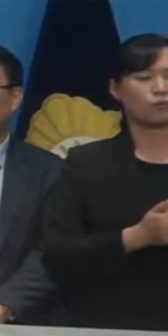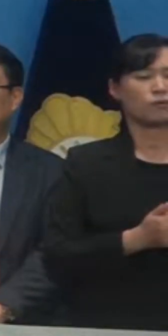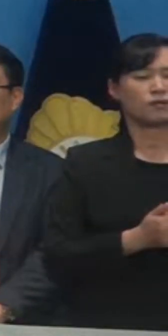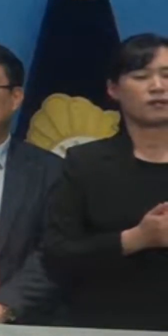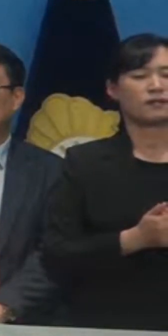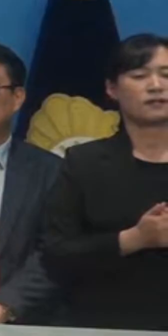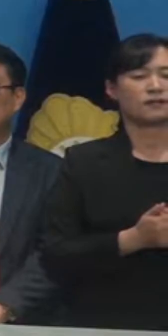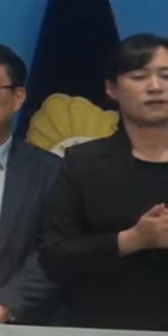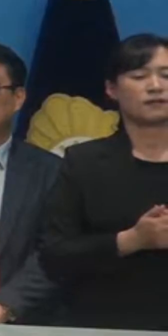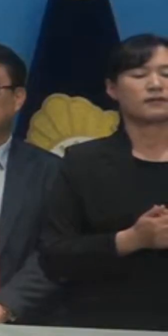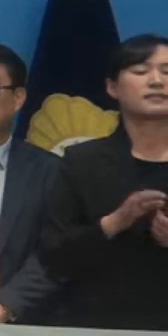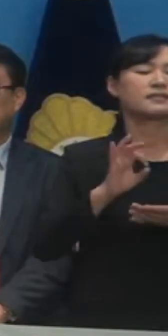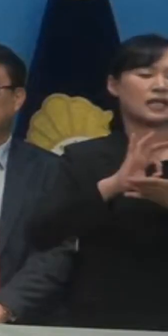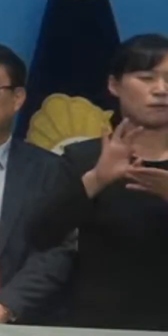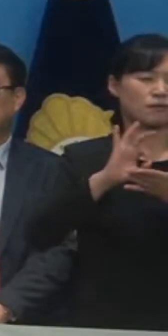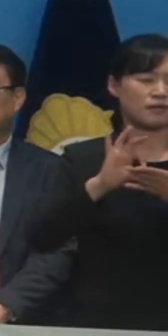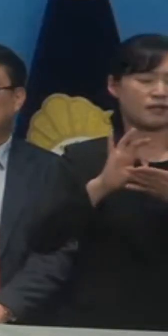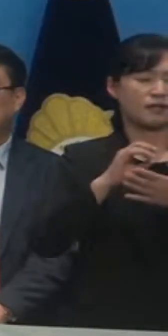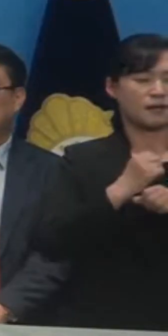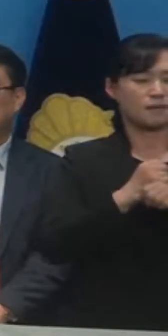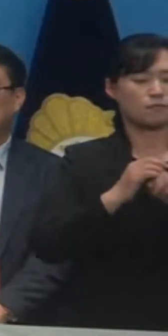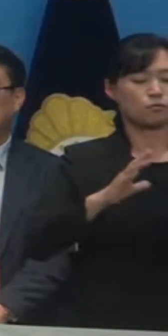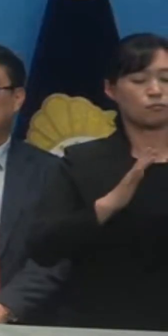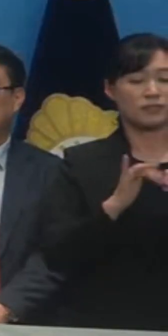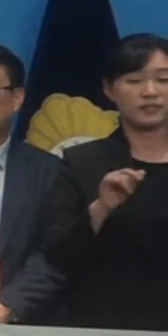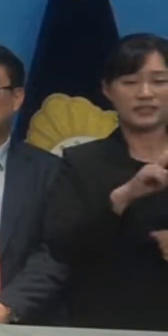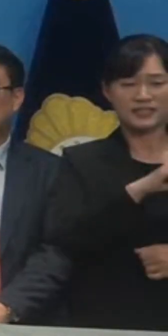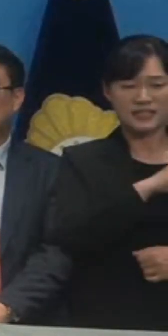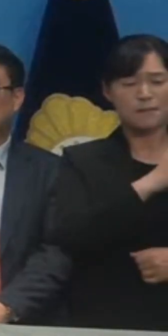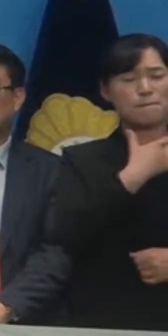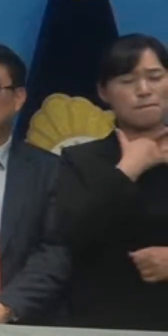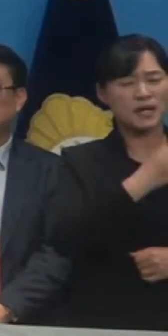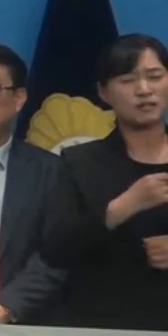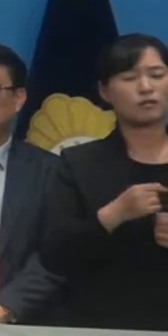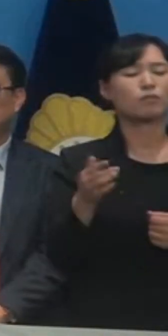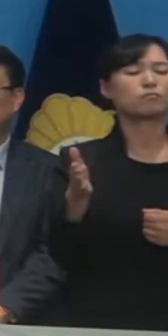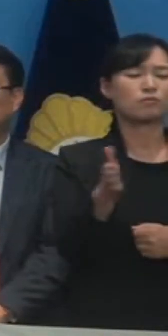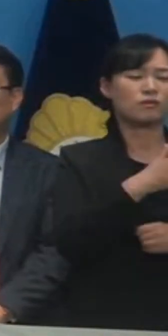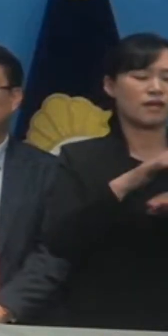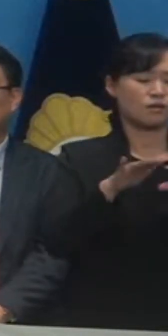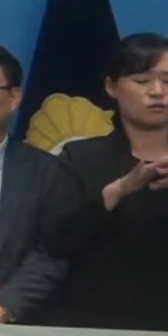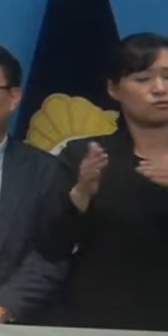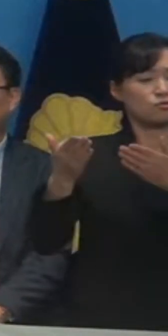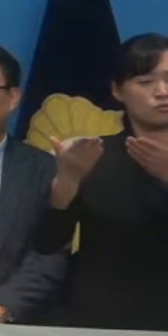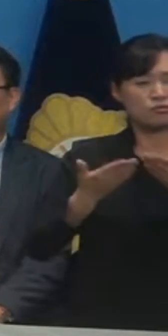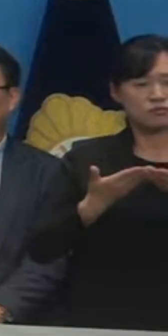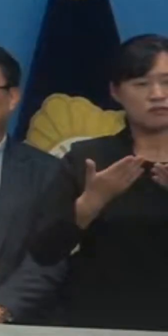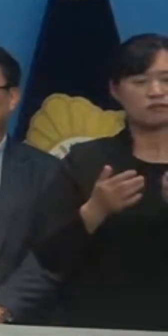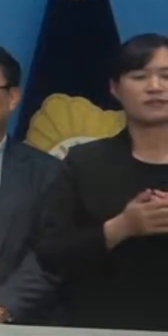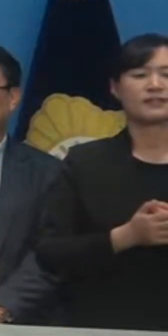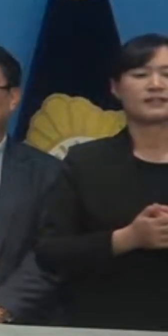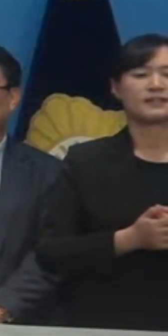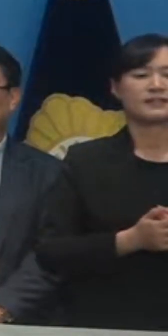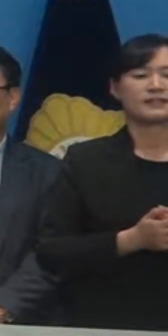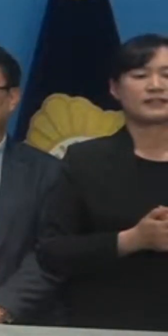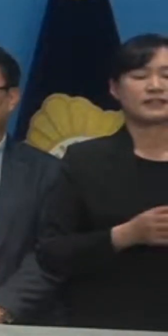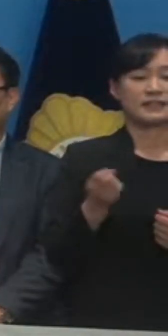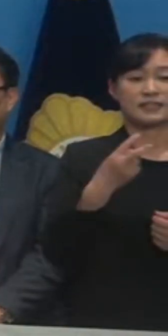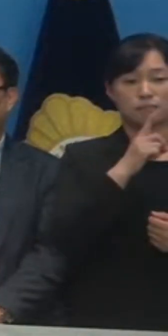들어서 사용하기 때문입니다. 국민이 제일로 바라는 것부터 해결해 주는 것이 다시 한번